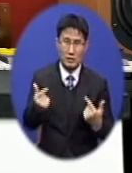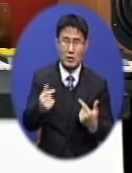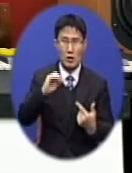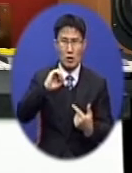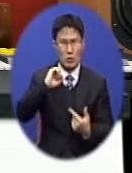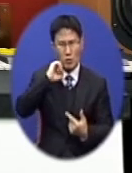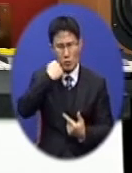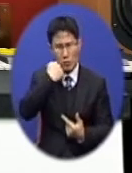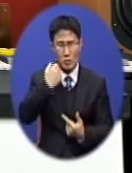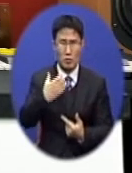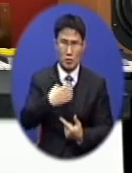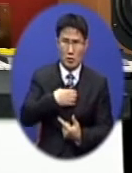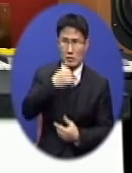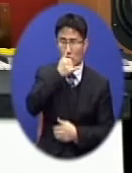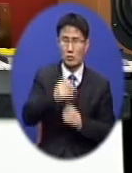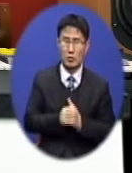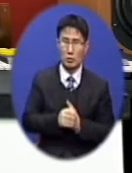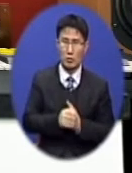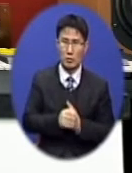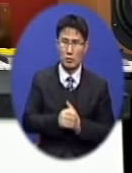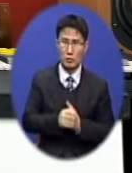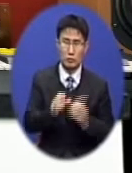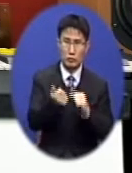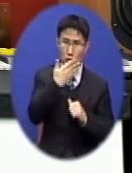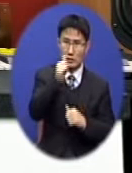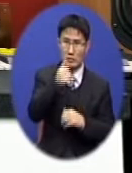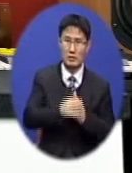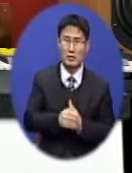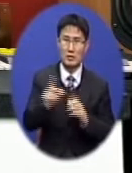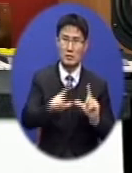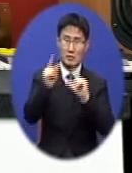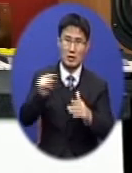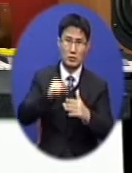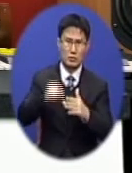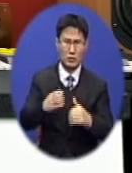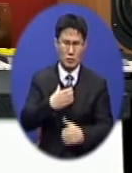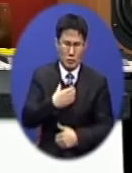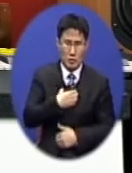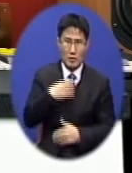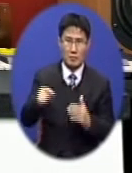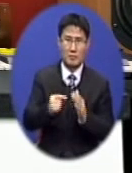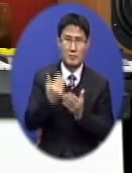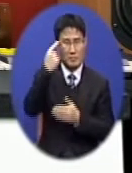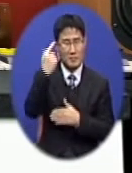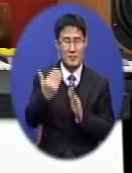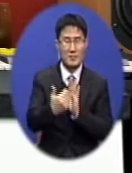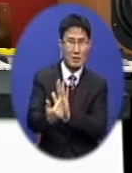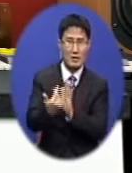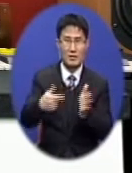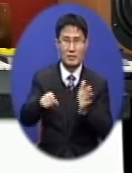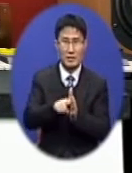있습니다. 자칫하면 생명을 그 위협하기도 하는데요. 생활 속 각종 위기 상황의 예방법을